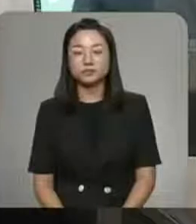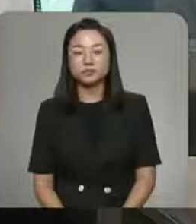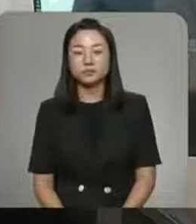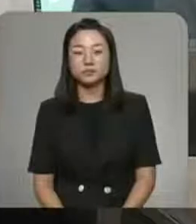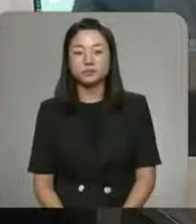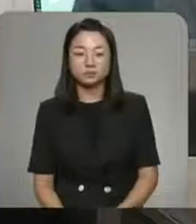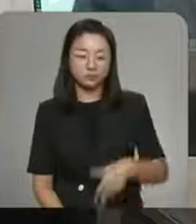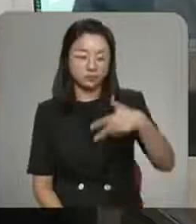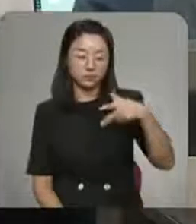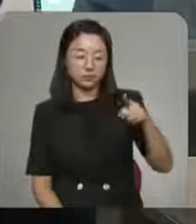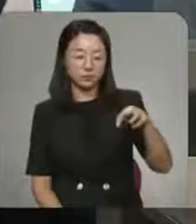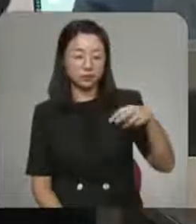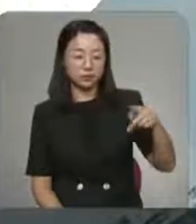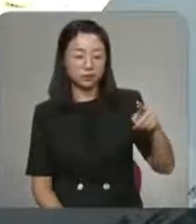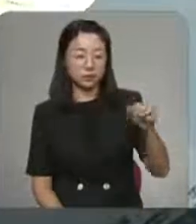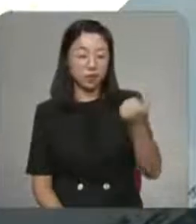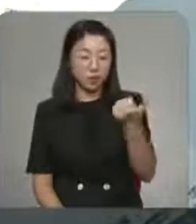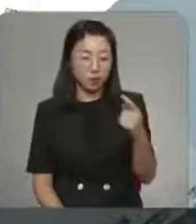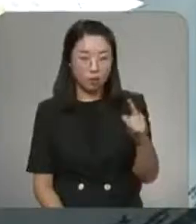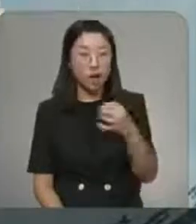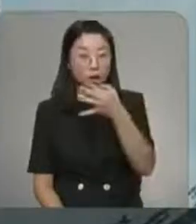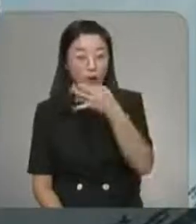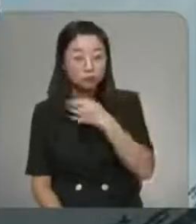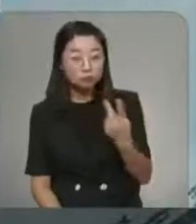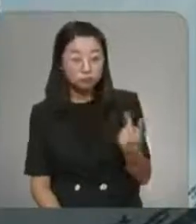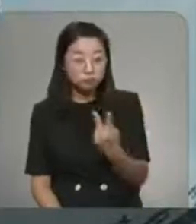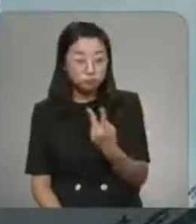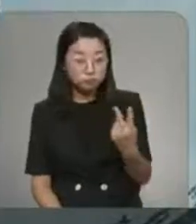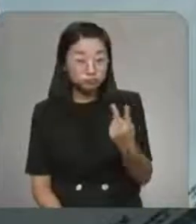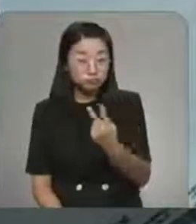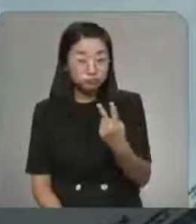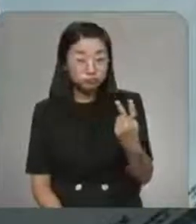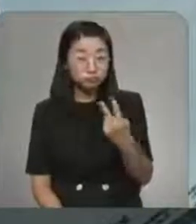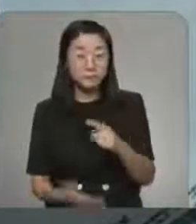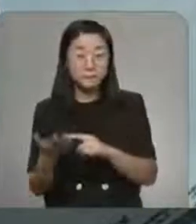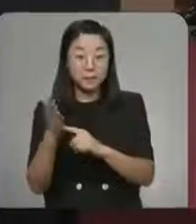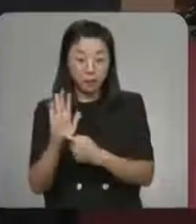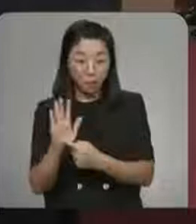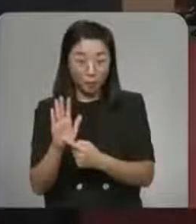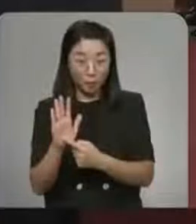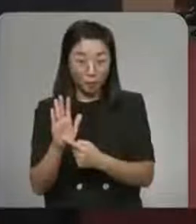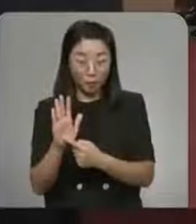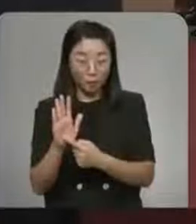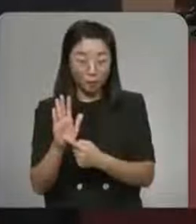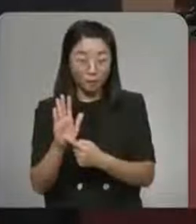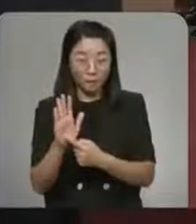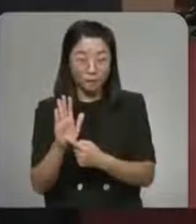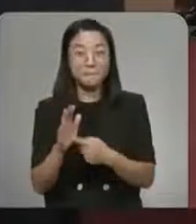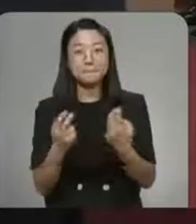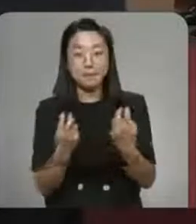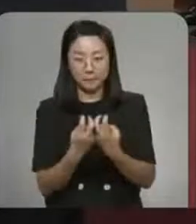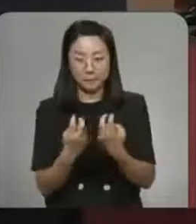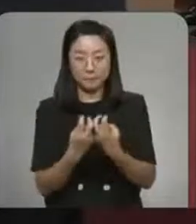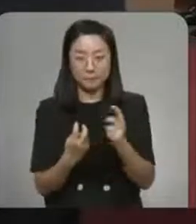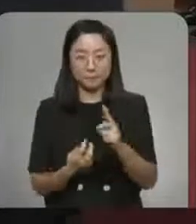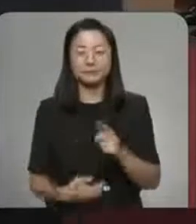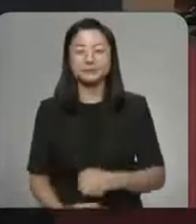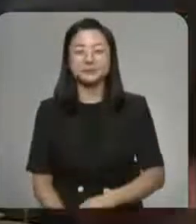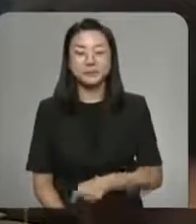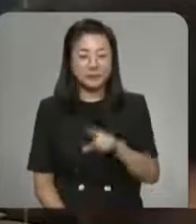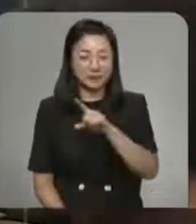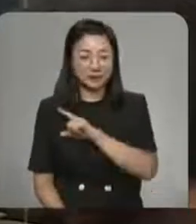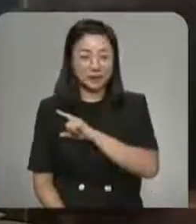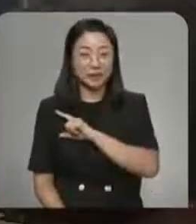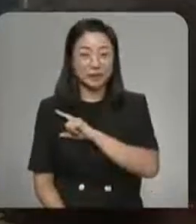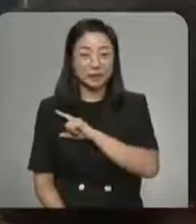정상화와 효율성, 강원도청 조직 개편안을 발표한 김진태 강원도지사의 핵심 지향점입니다. 가장 눈에